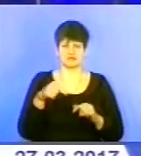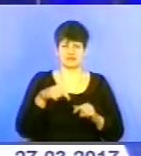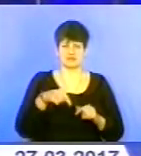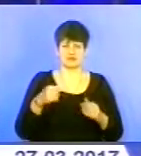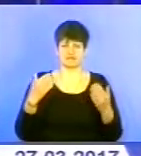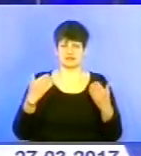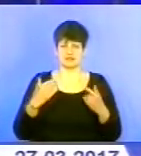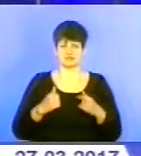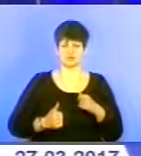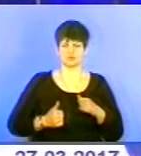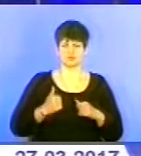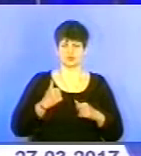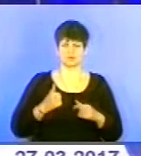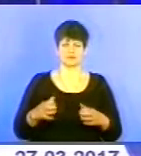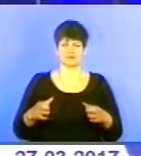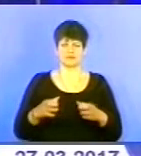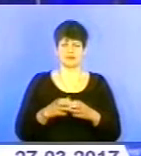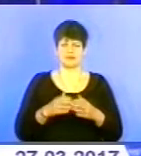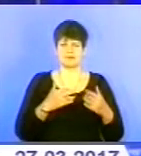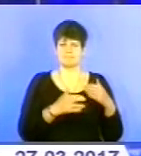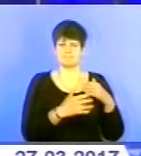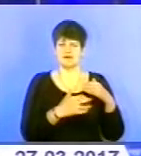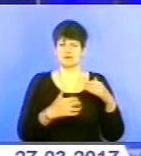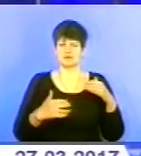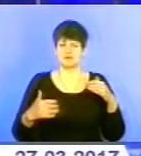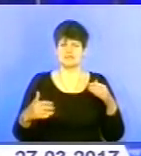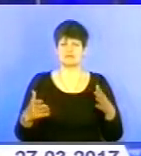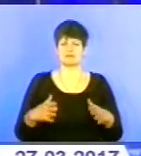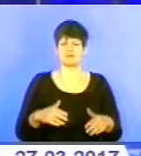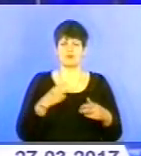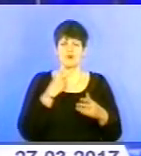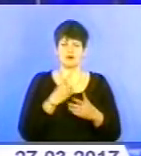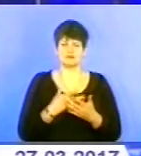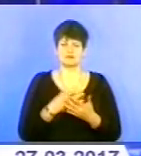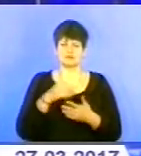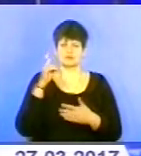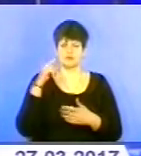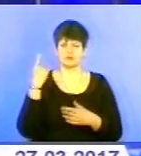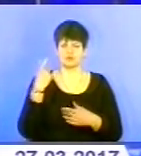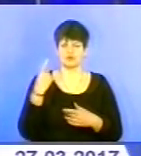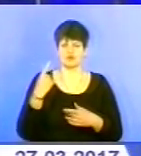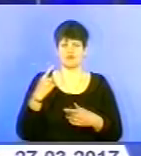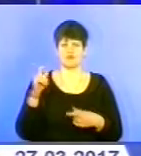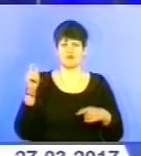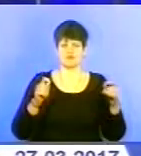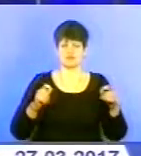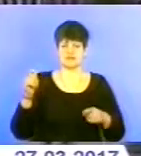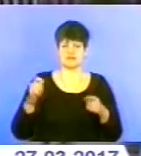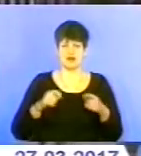вихідними. Найдостойніші колективи бандуристів з усієї області демонстрували свої вміння на обласному фестивалі кобзарського